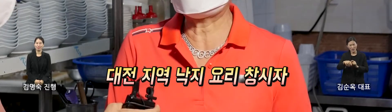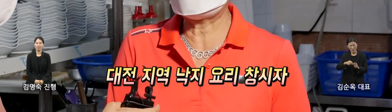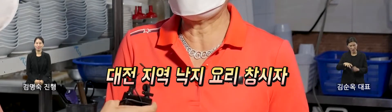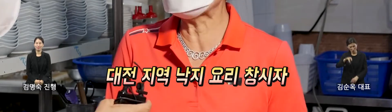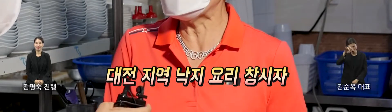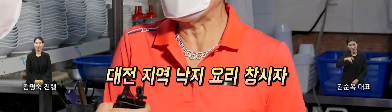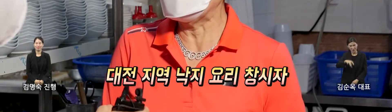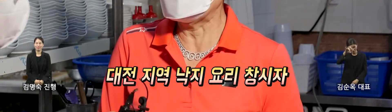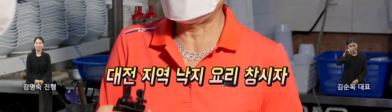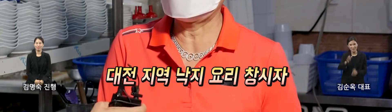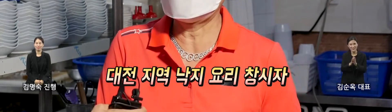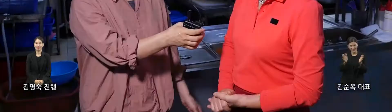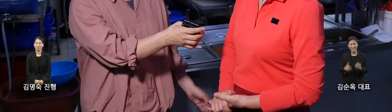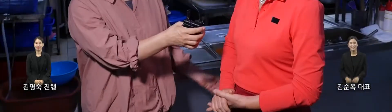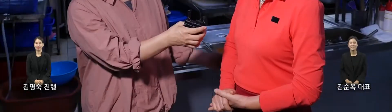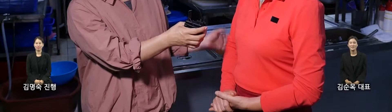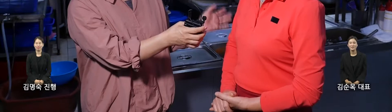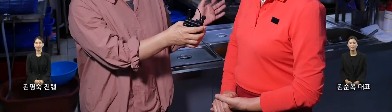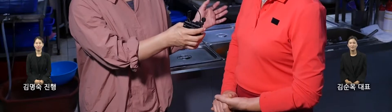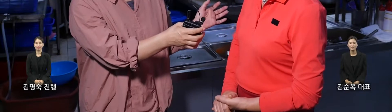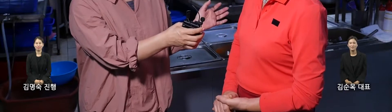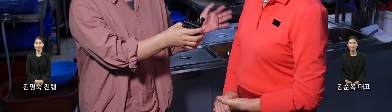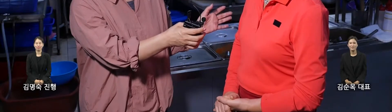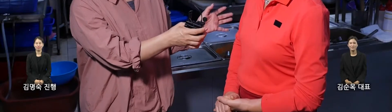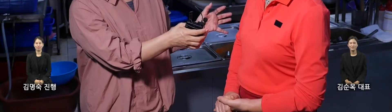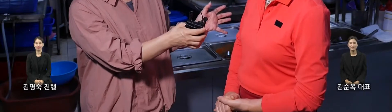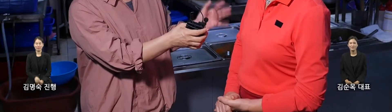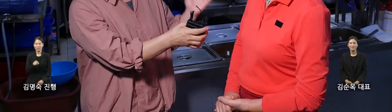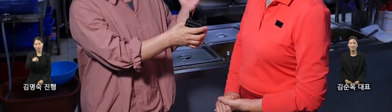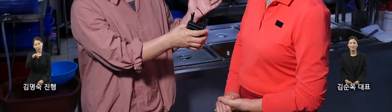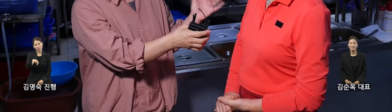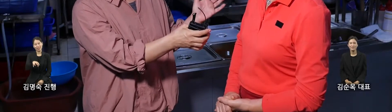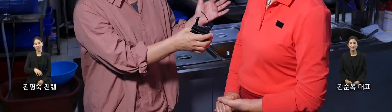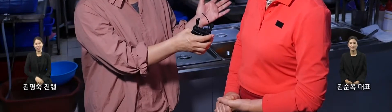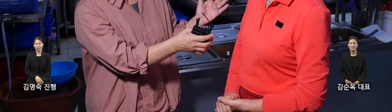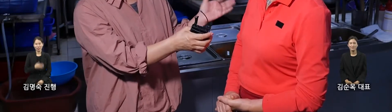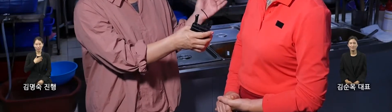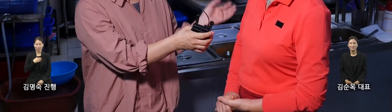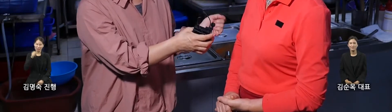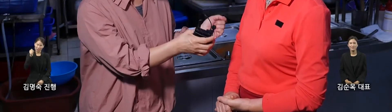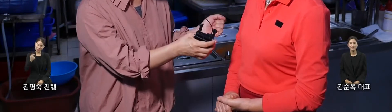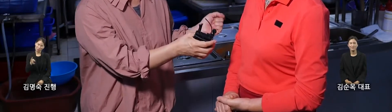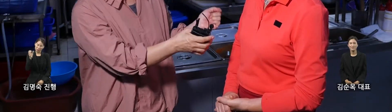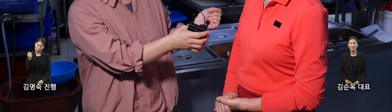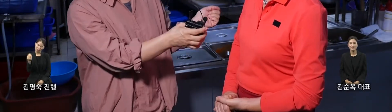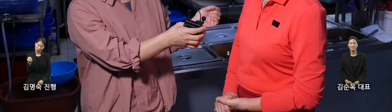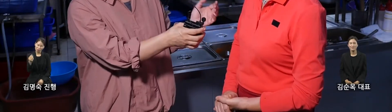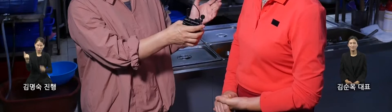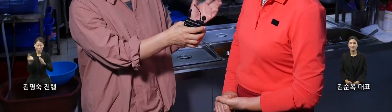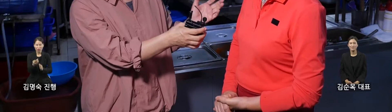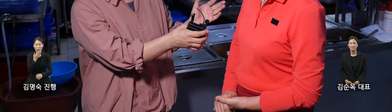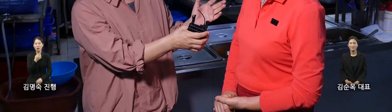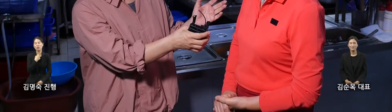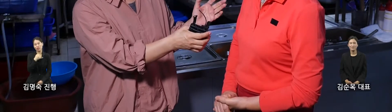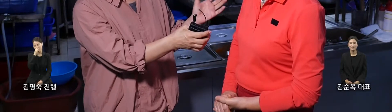같은 역할을 한 거죠. 네. 네. 자, 이제 이곳에 저도 이제 뭐 지나가다가 뭐 들려서 먹어보기도 했고